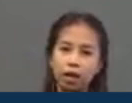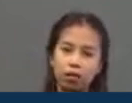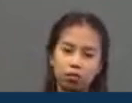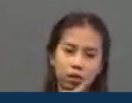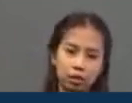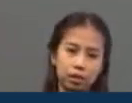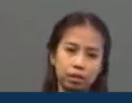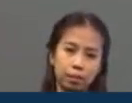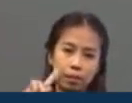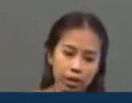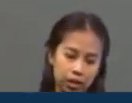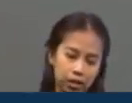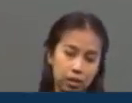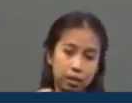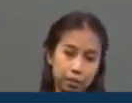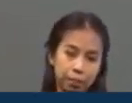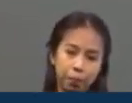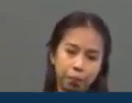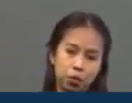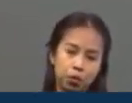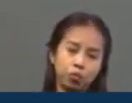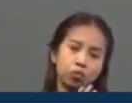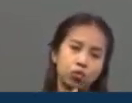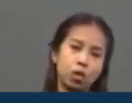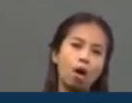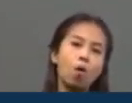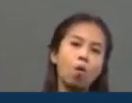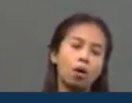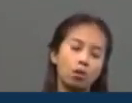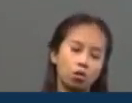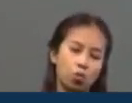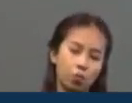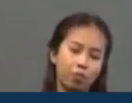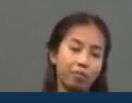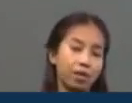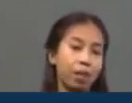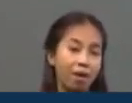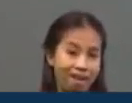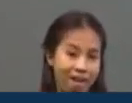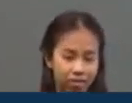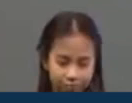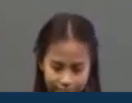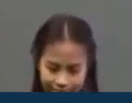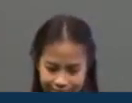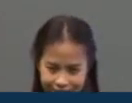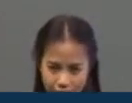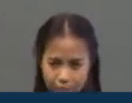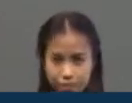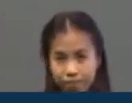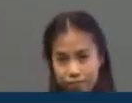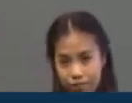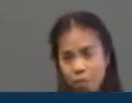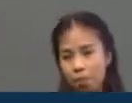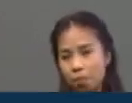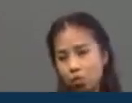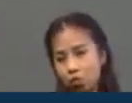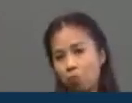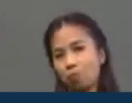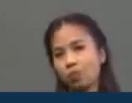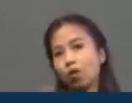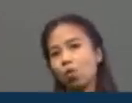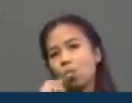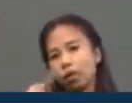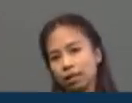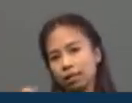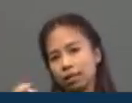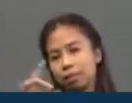าความปลอดภัยมีมาตรฐานด้านนายปณิธานวัฒนายากรประธานคณะกรรมการที่ปรึกษาด้านความมั่นคงกล่าวถึงการ